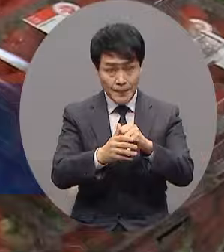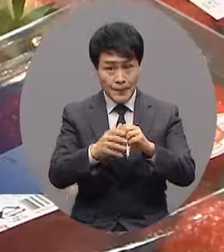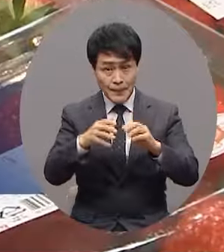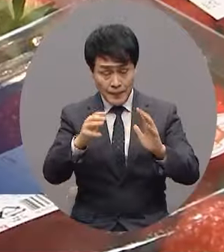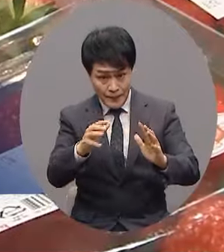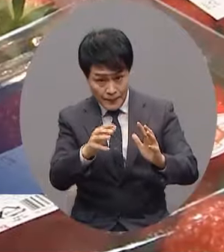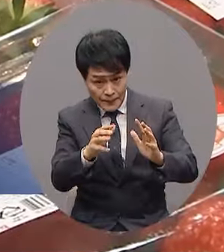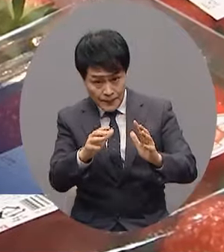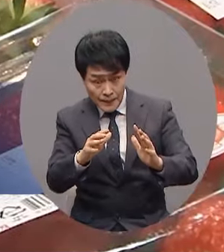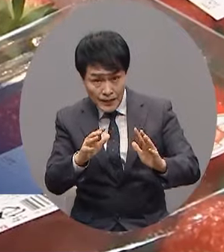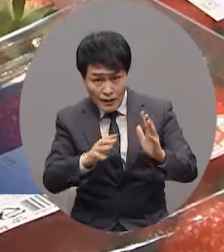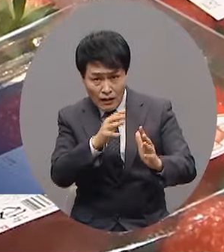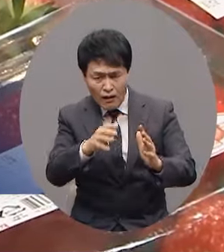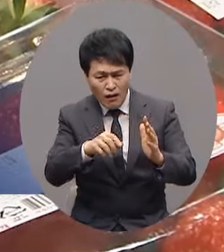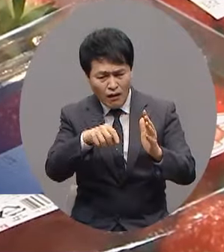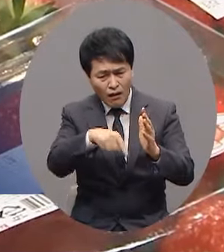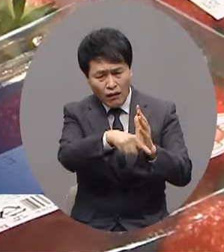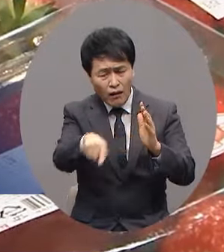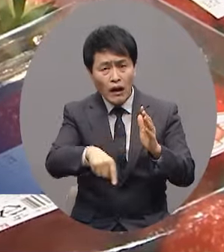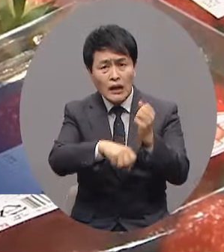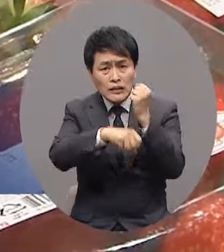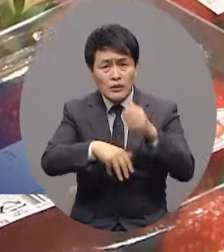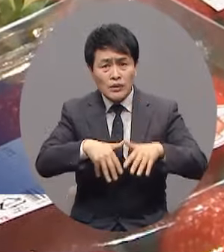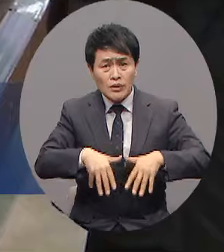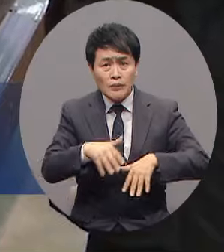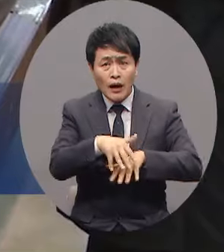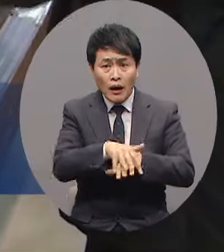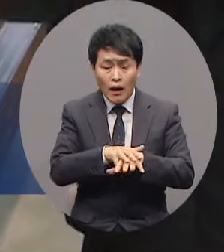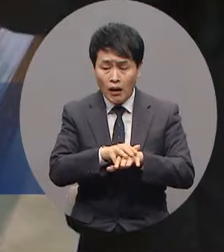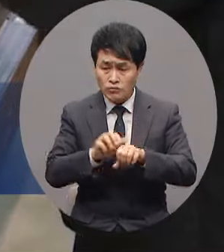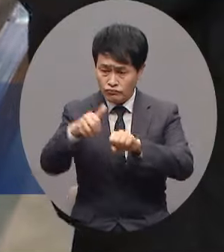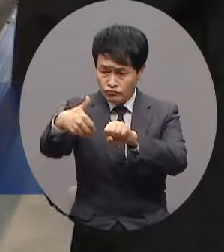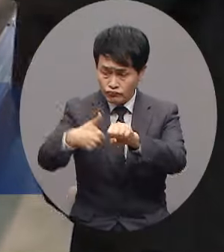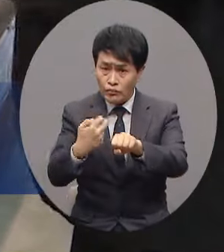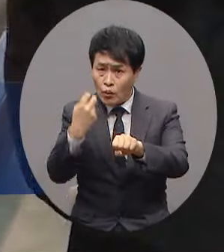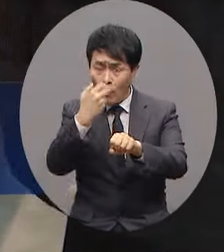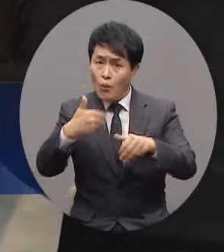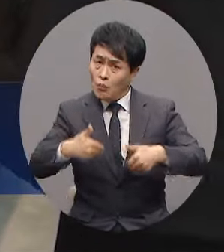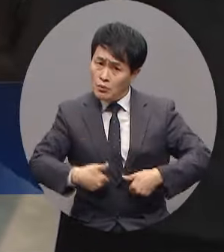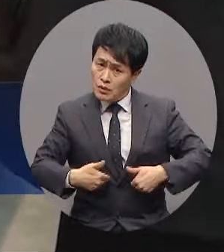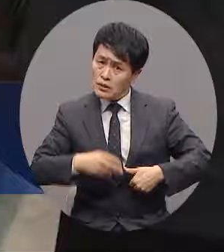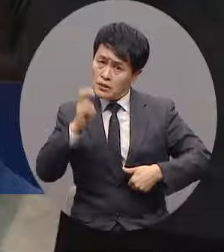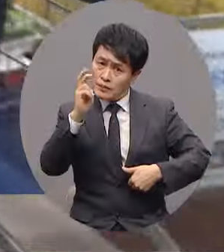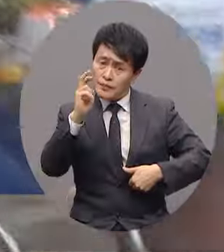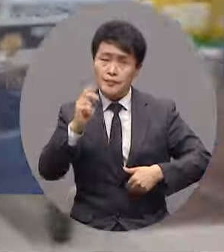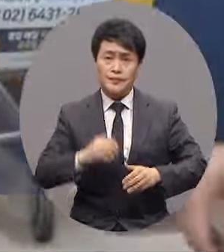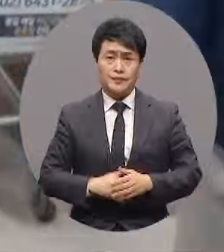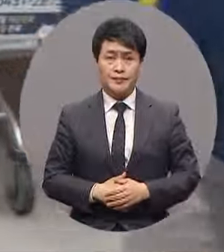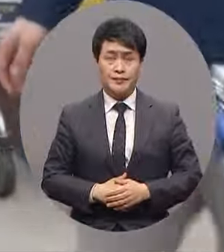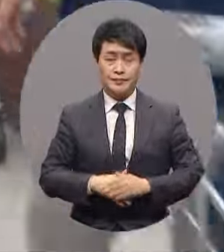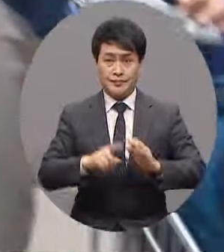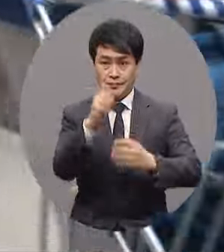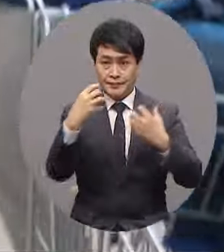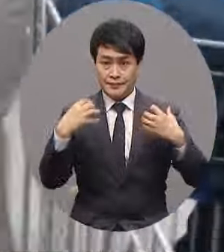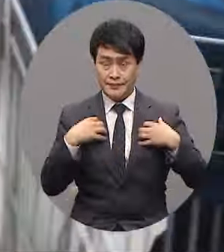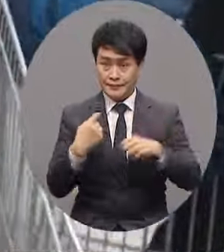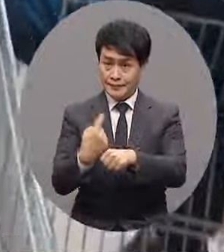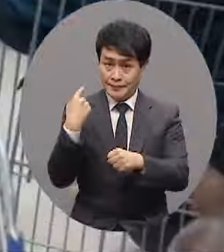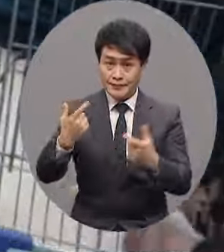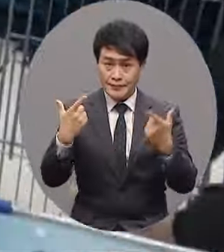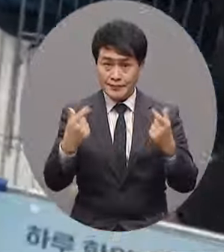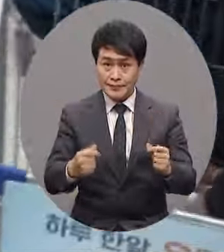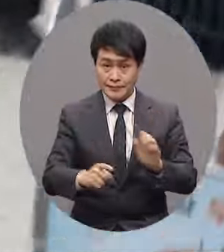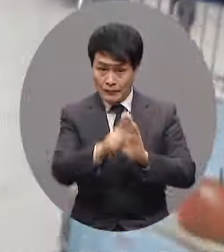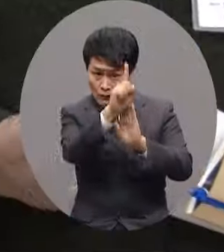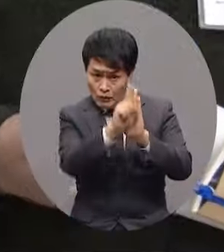기반 구조가 굉장히 그렇게 취약하다는 거예요. 수입까지 검토를 해야 될 어떤 단계까지 오지 않았나 하는 생각이 들어요. 정부는 지난해와 같은